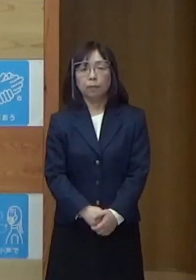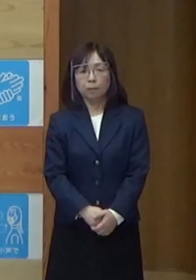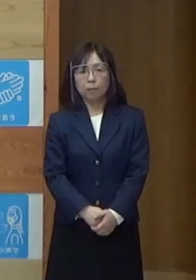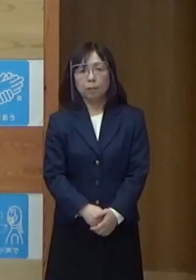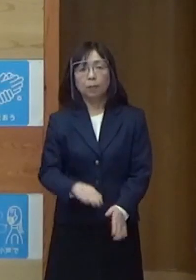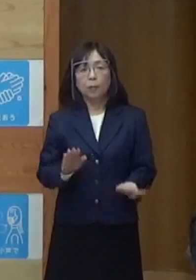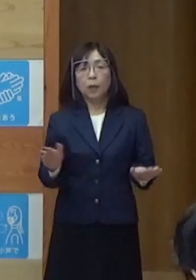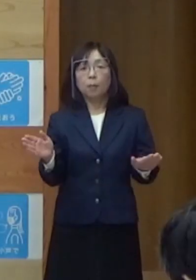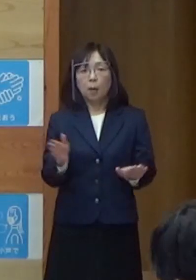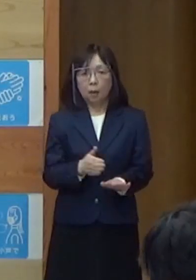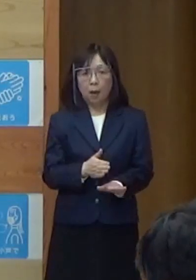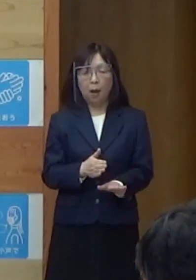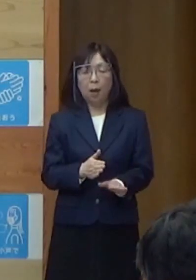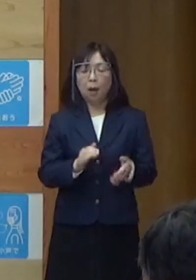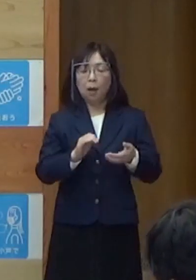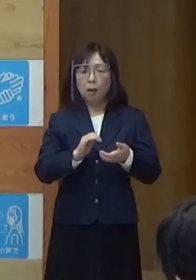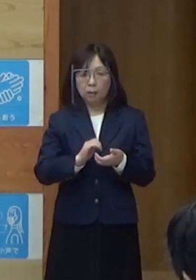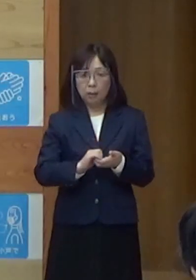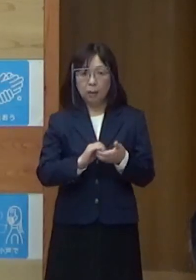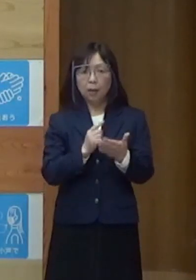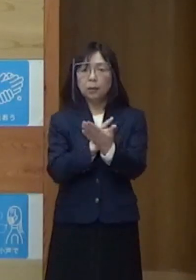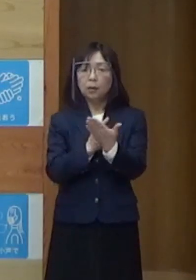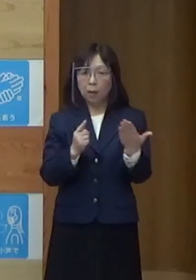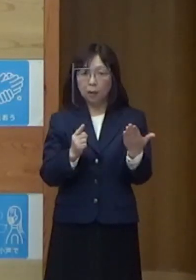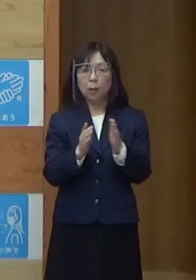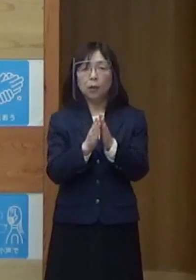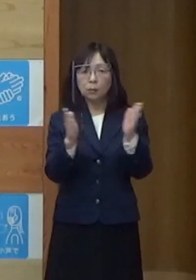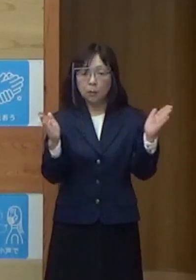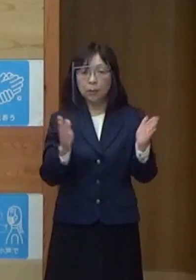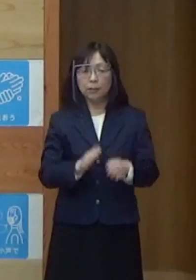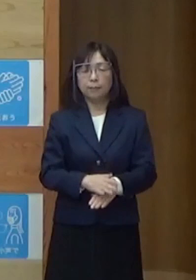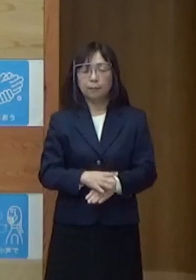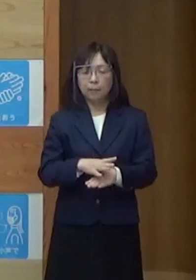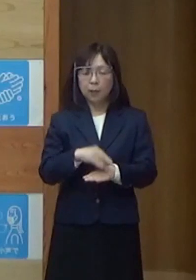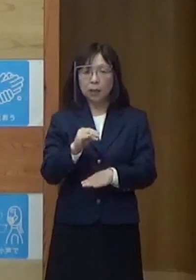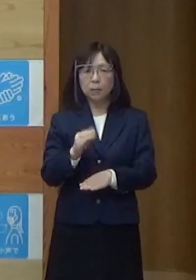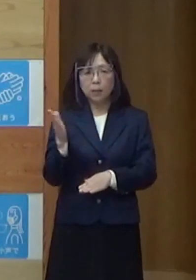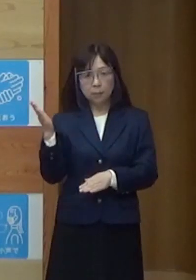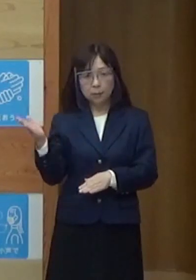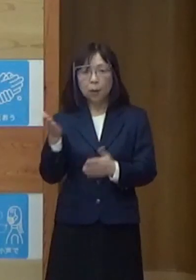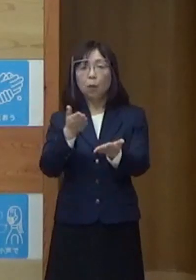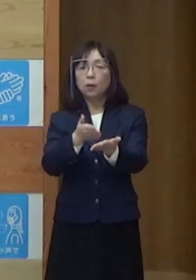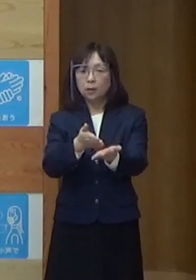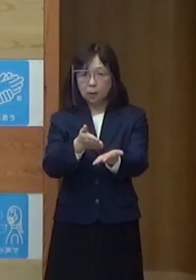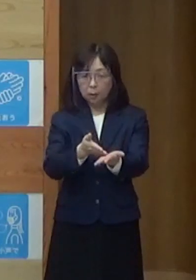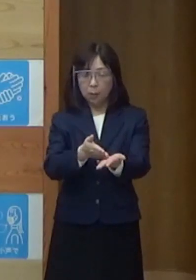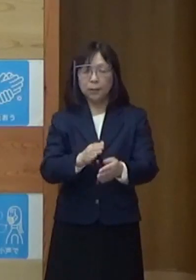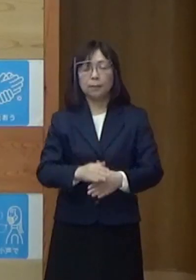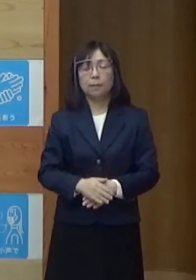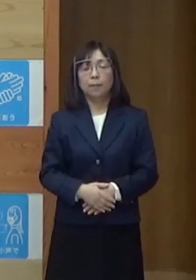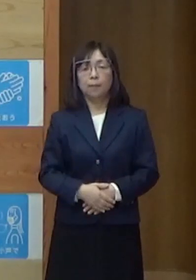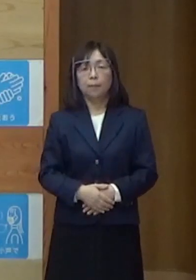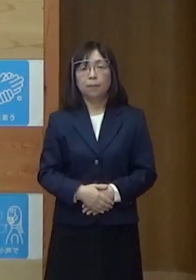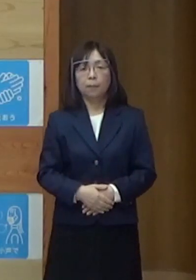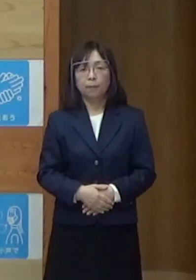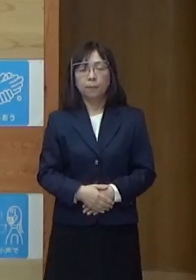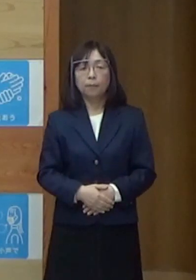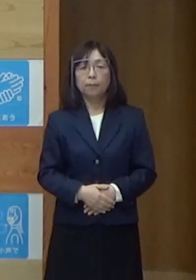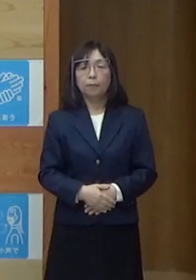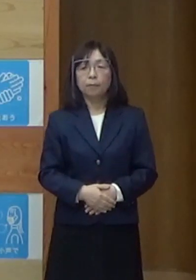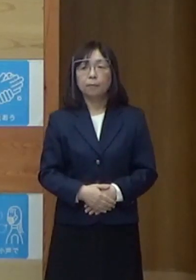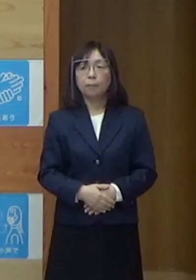それではただいまから知事の定例記者会見を開催いたします。はじめに知事からお話をさせていただきます。